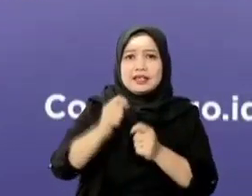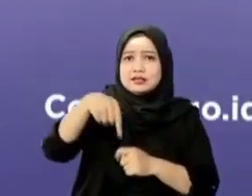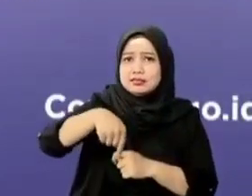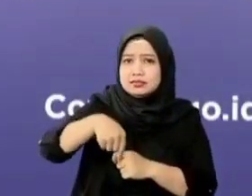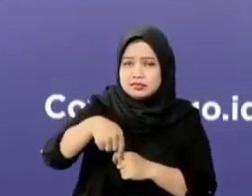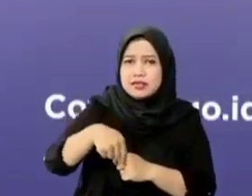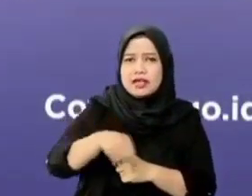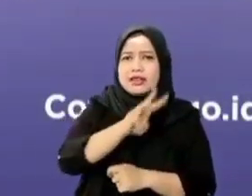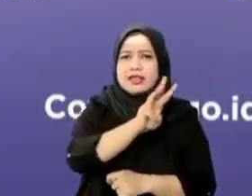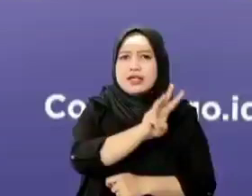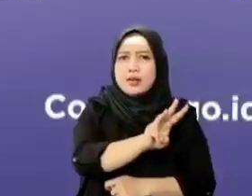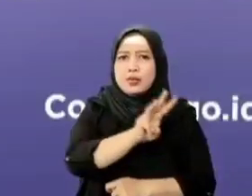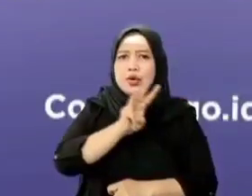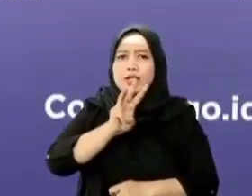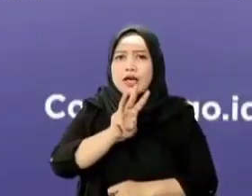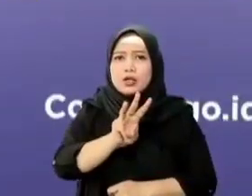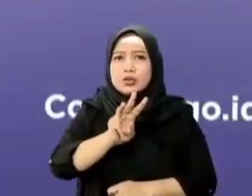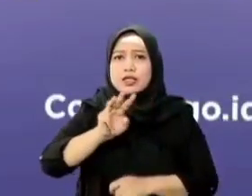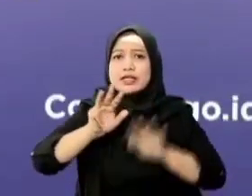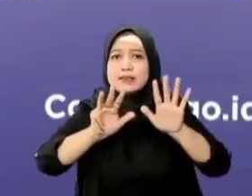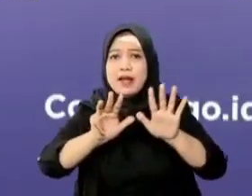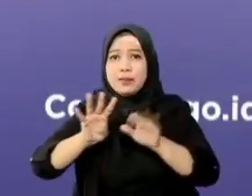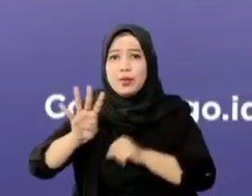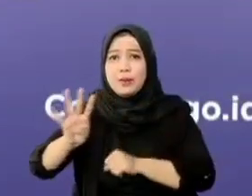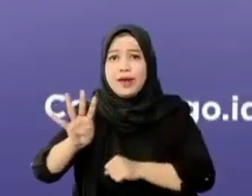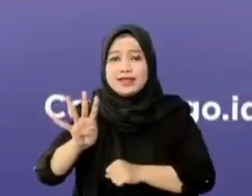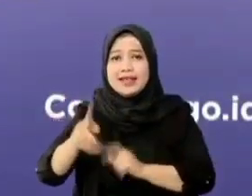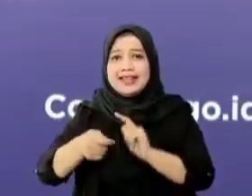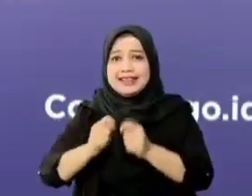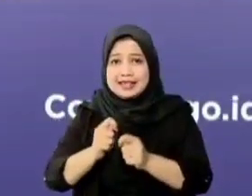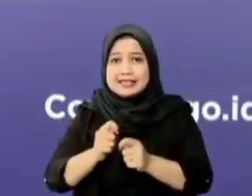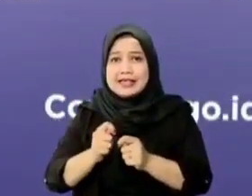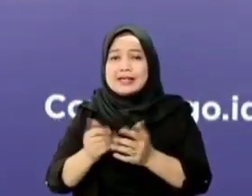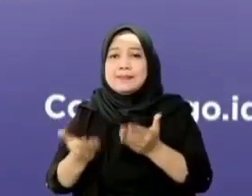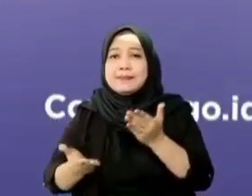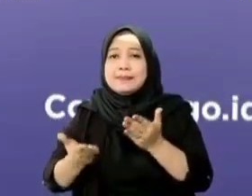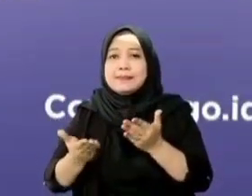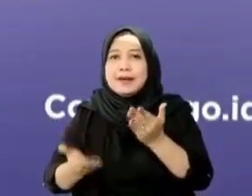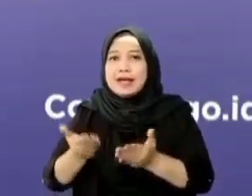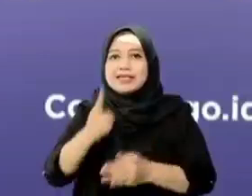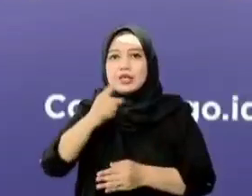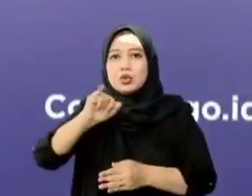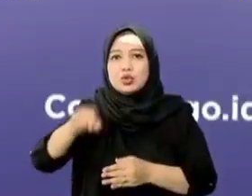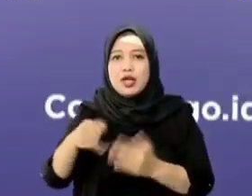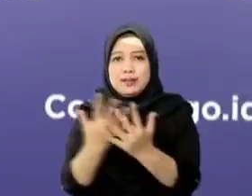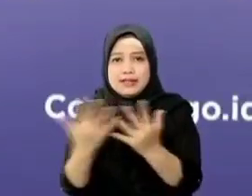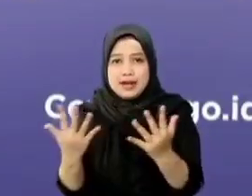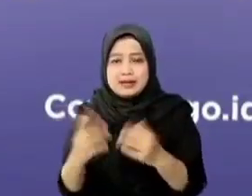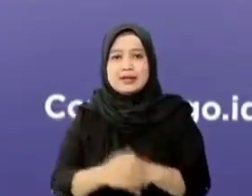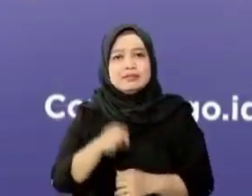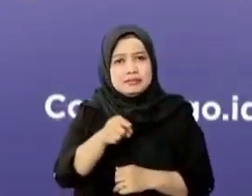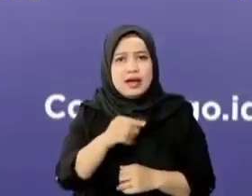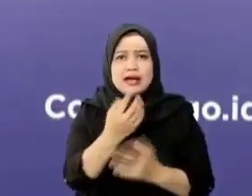mencapai 3.394 testing per 1 juta penduduk. Angka ini adalah angka